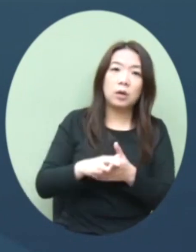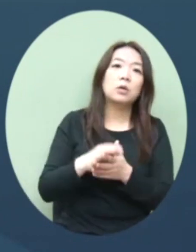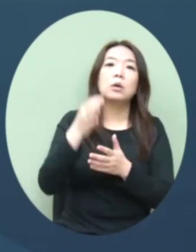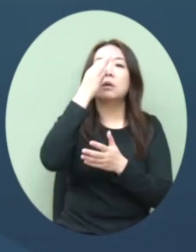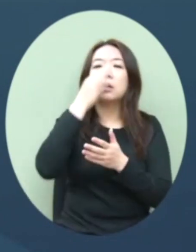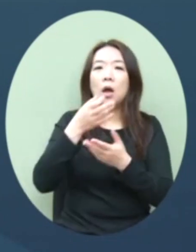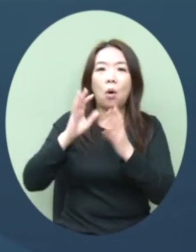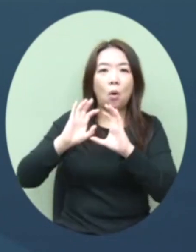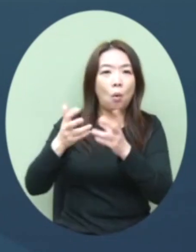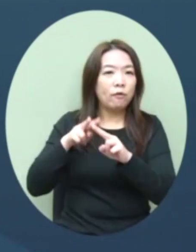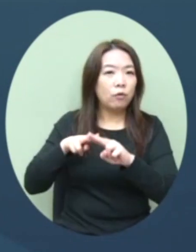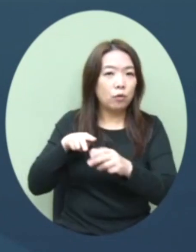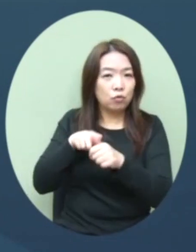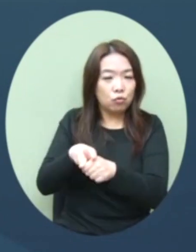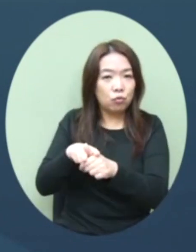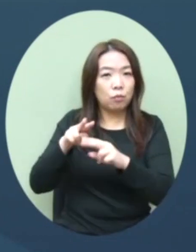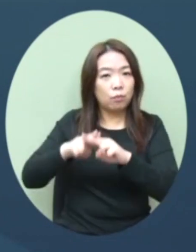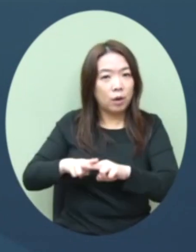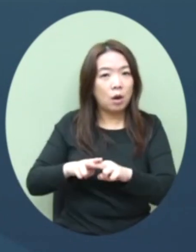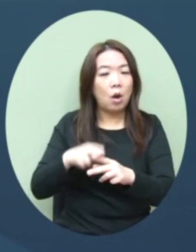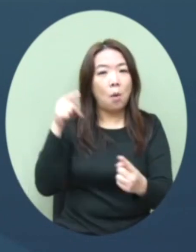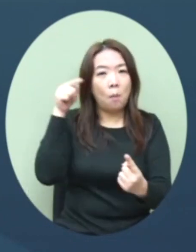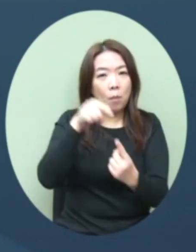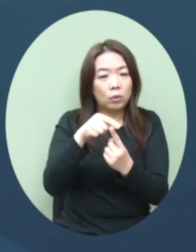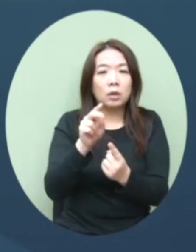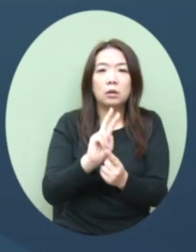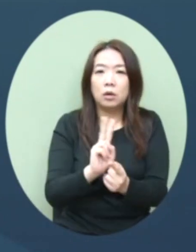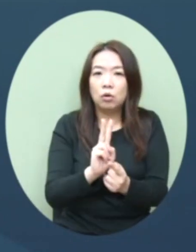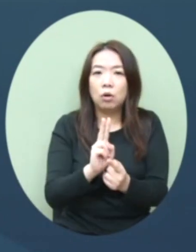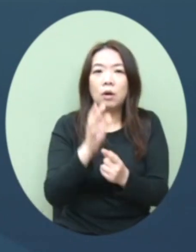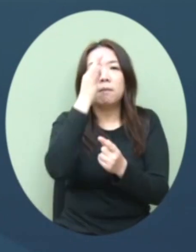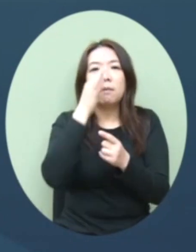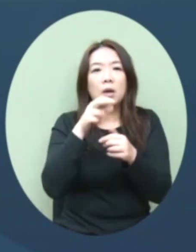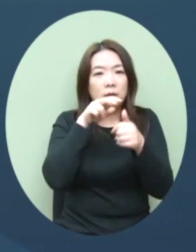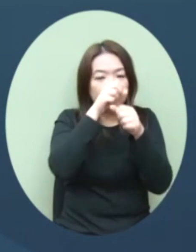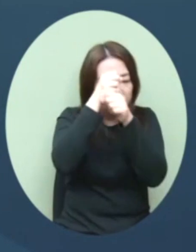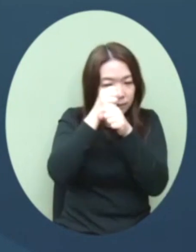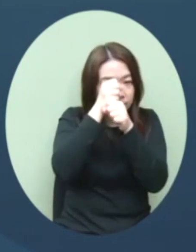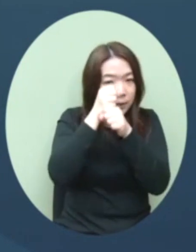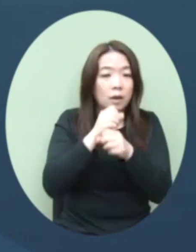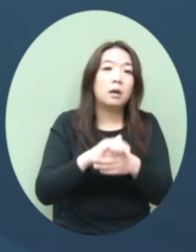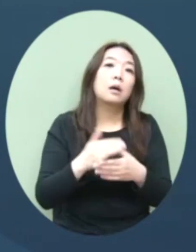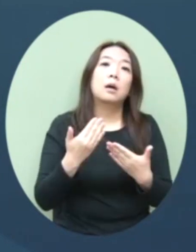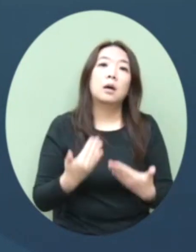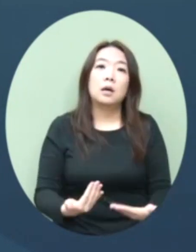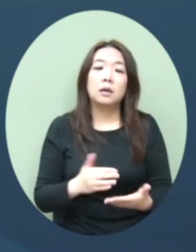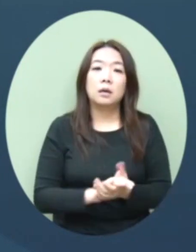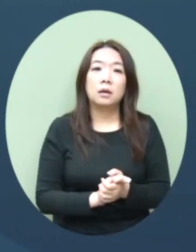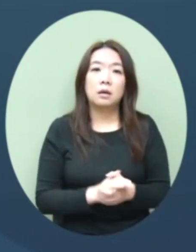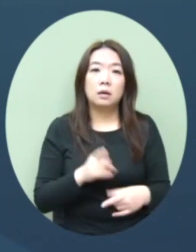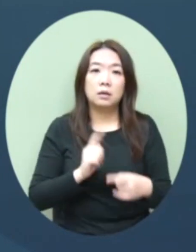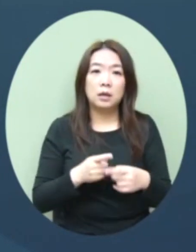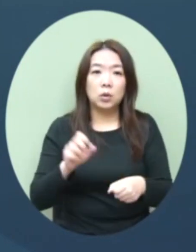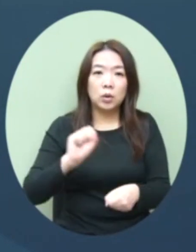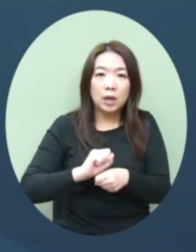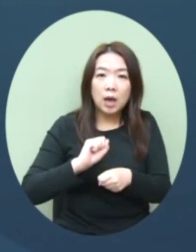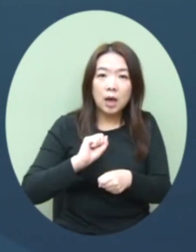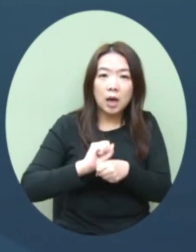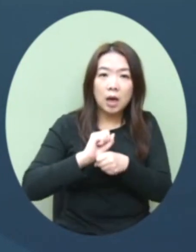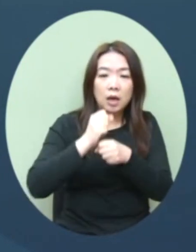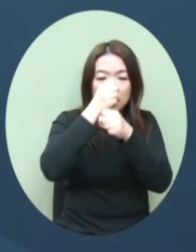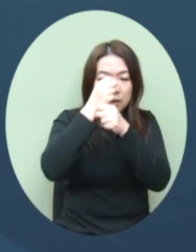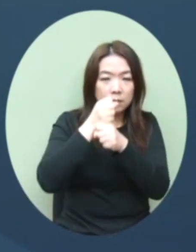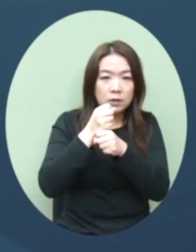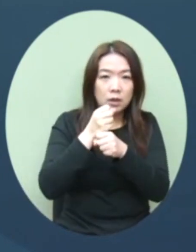目的都是檢測所以現在我們正正就是隨著增加檢測